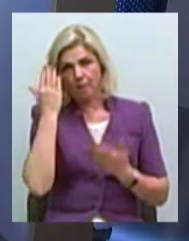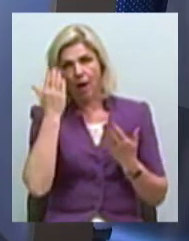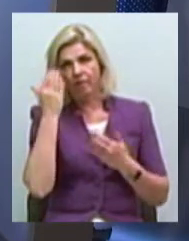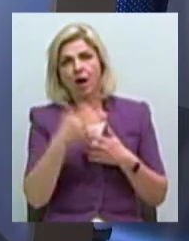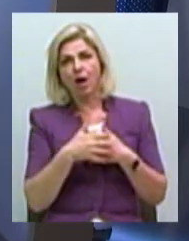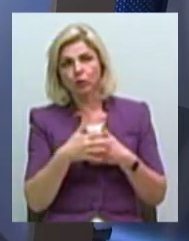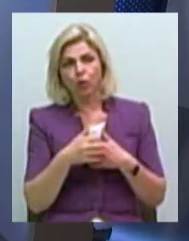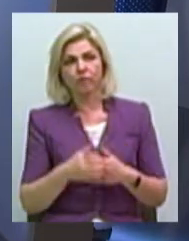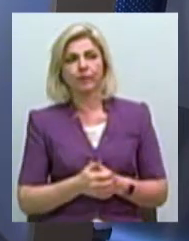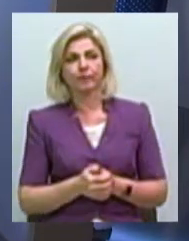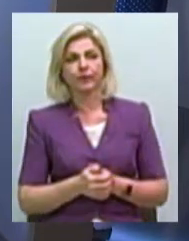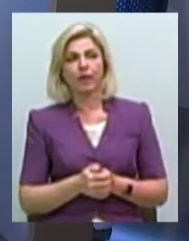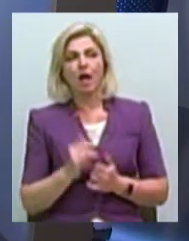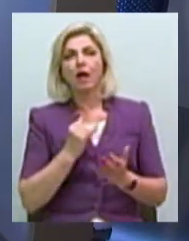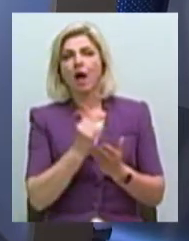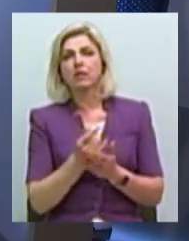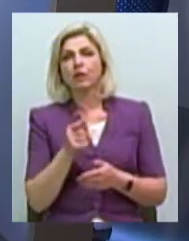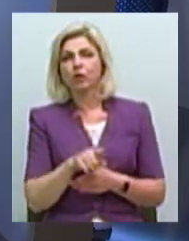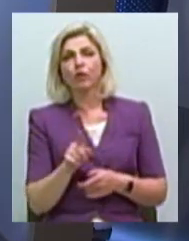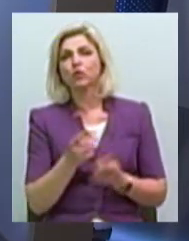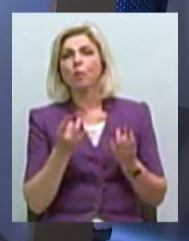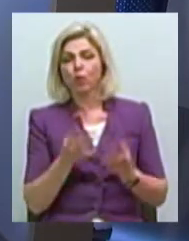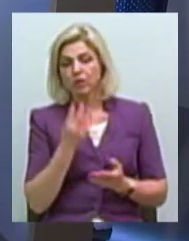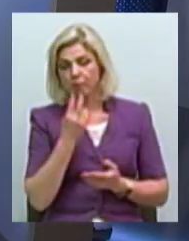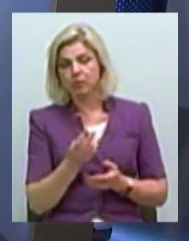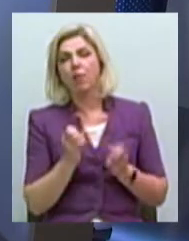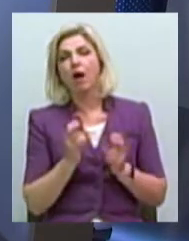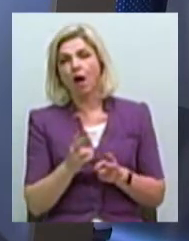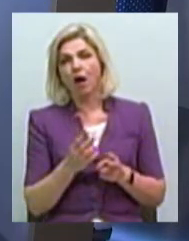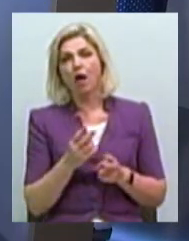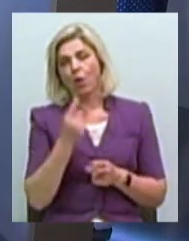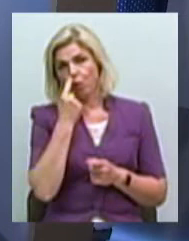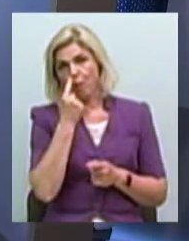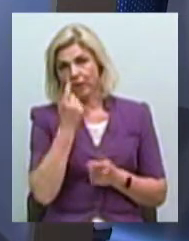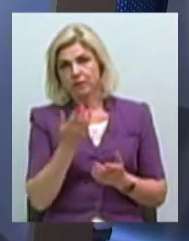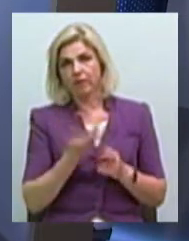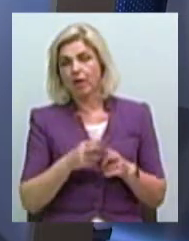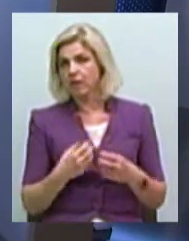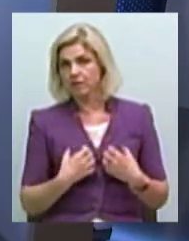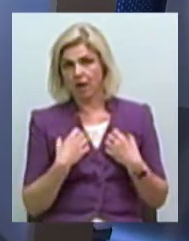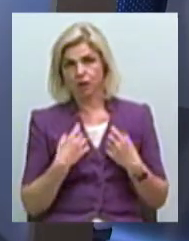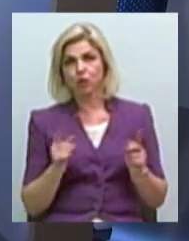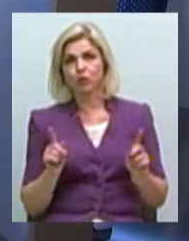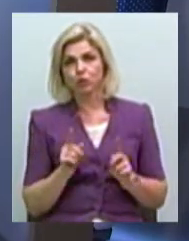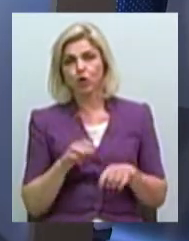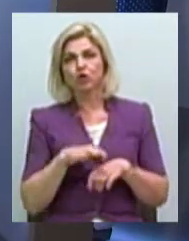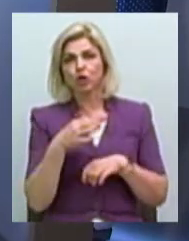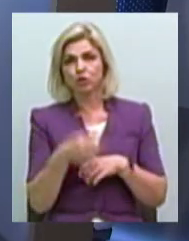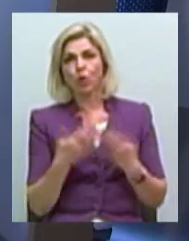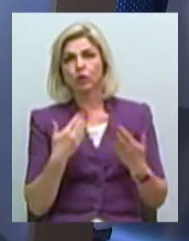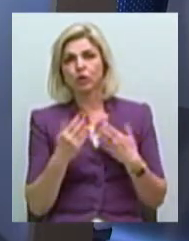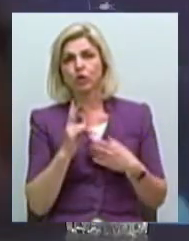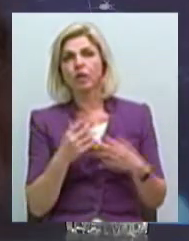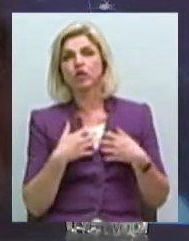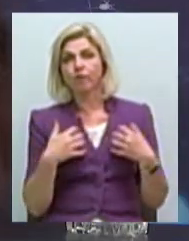когда ради того, чтобы просто посмотреть, а как оно, просто из любопытства. На самом деле это страшно, что жестокое отношение к животным,